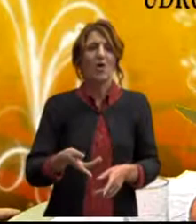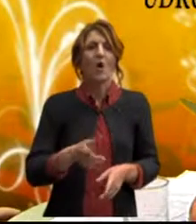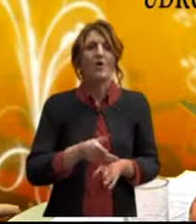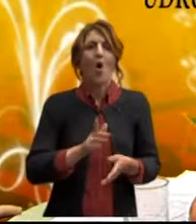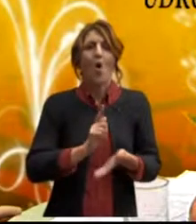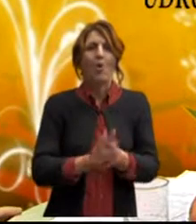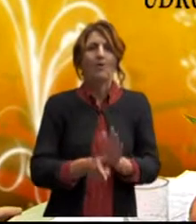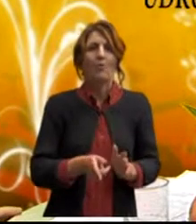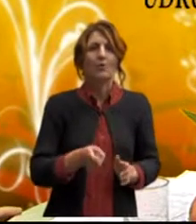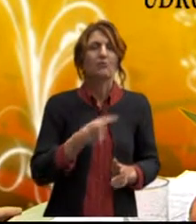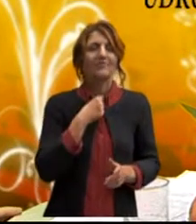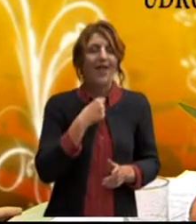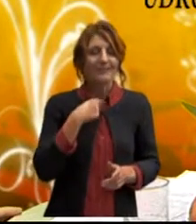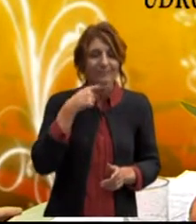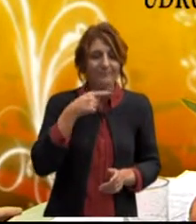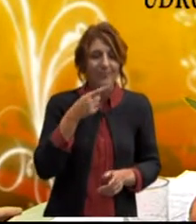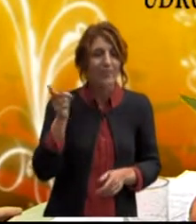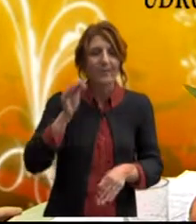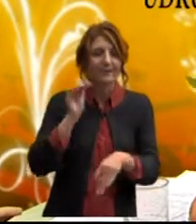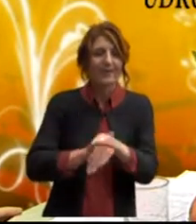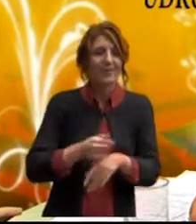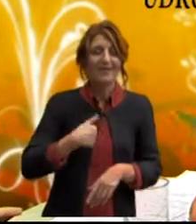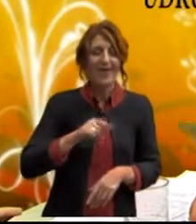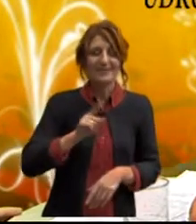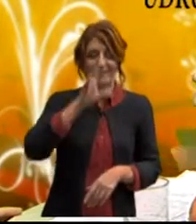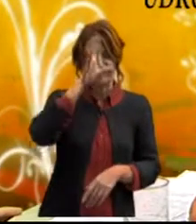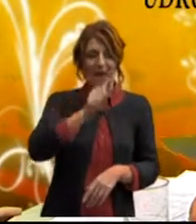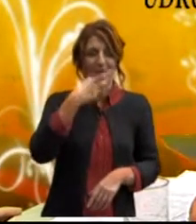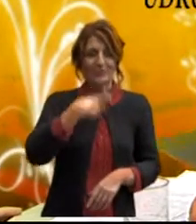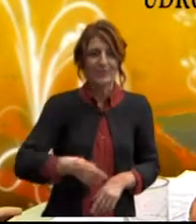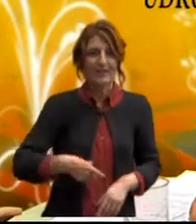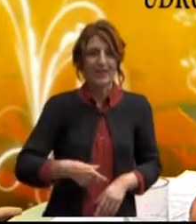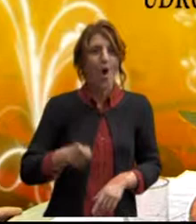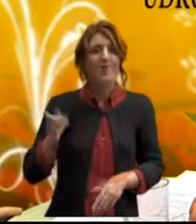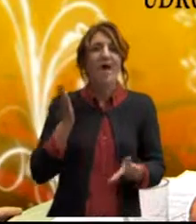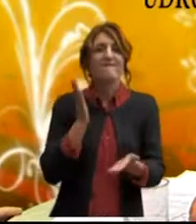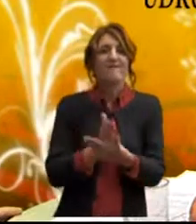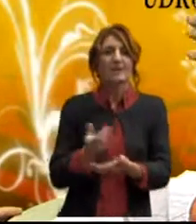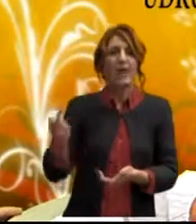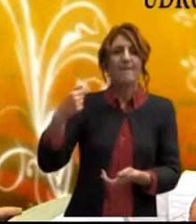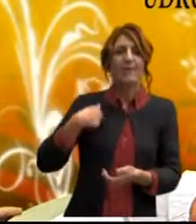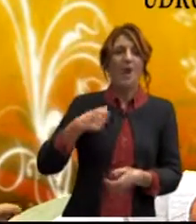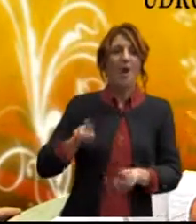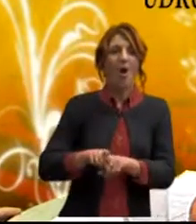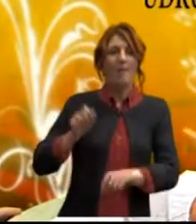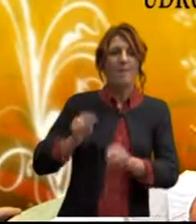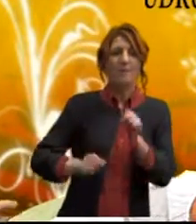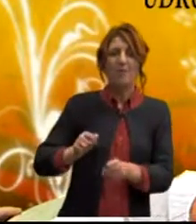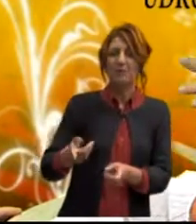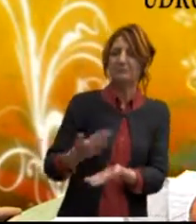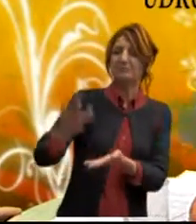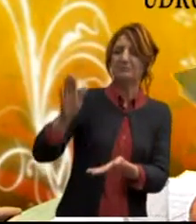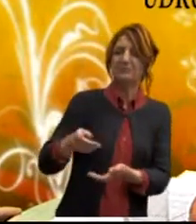odmah po mom naglasku ona vidi da ja nisam Francuz, Francuskinja, i ona već prema meni pokazuje jednu odbojnu.